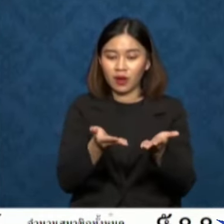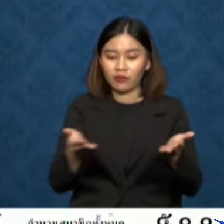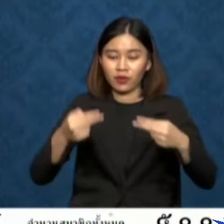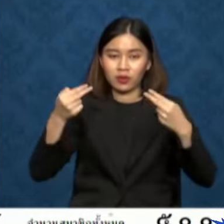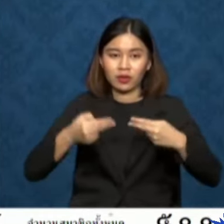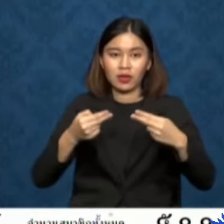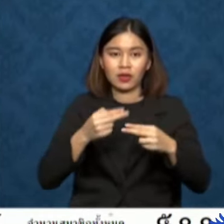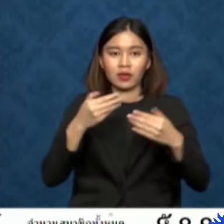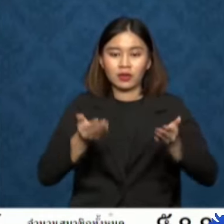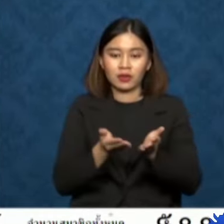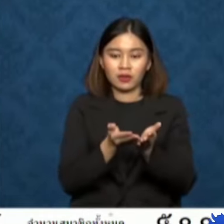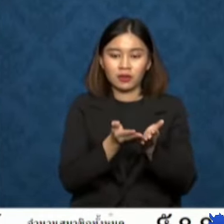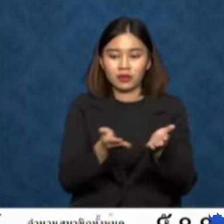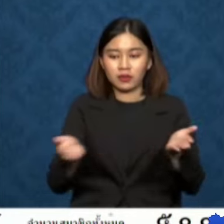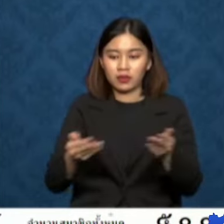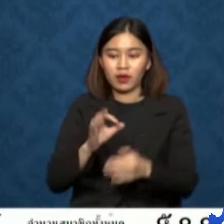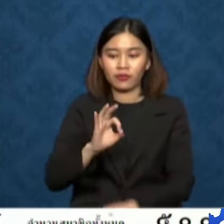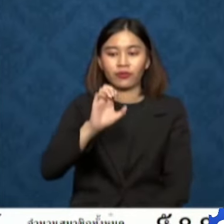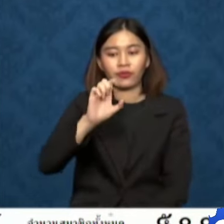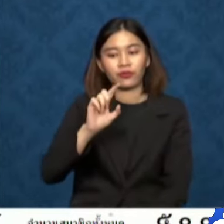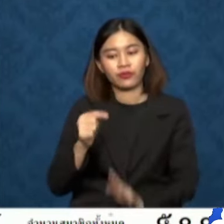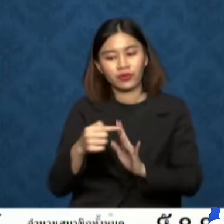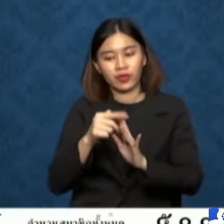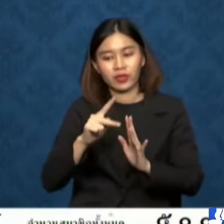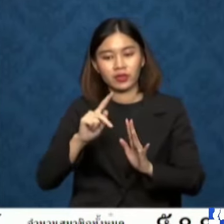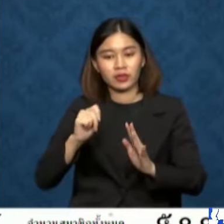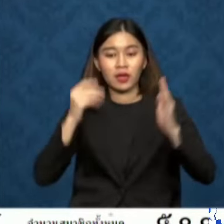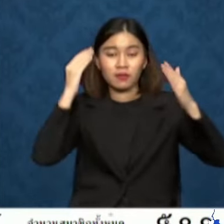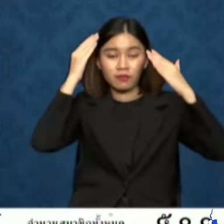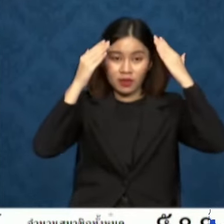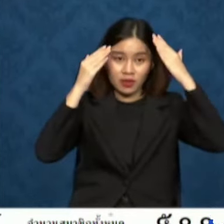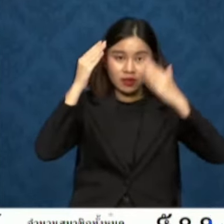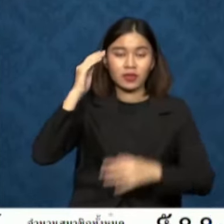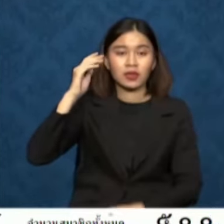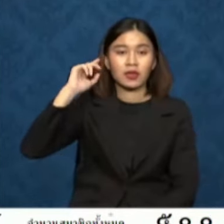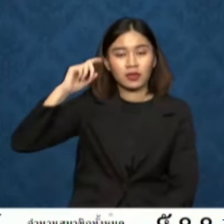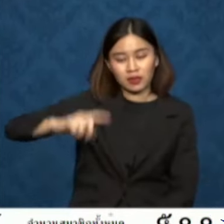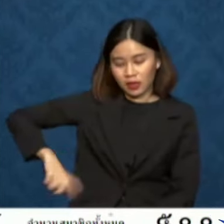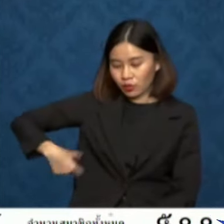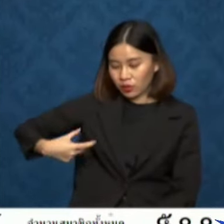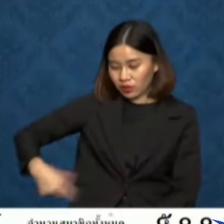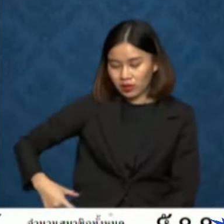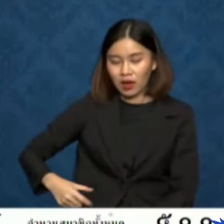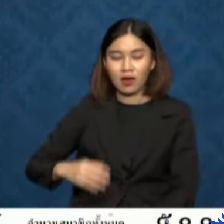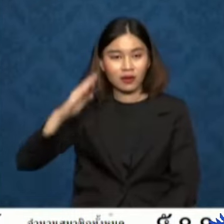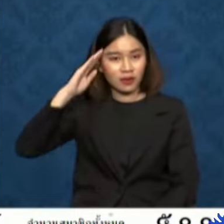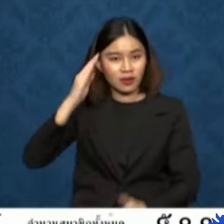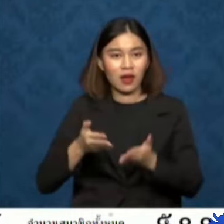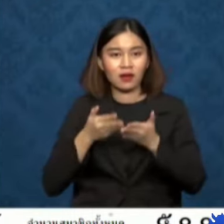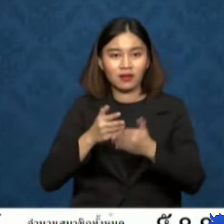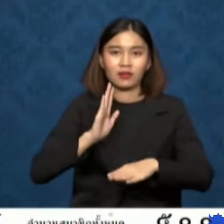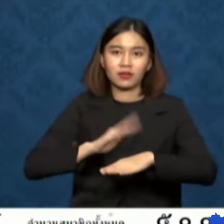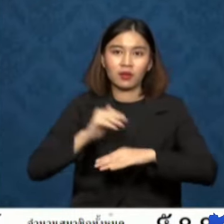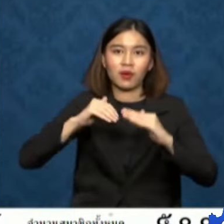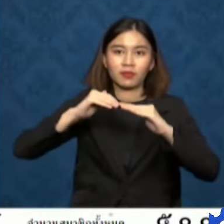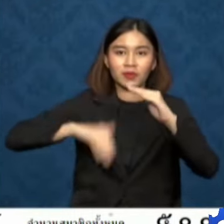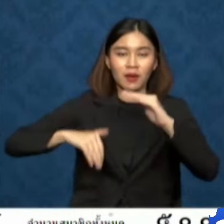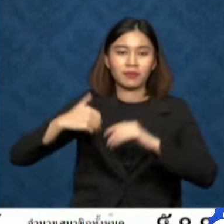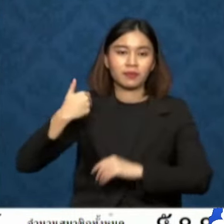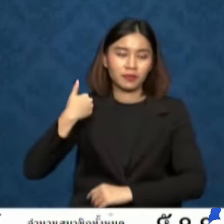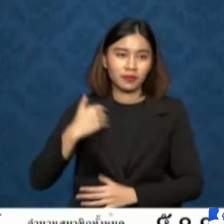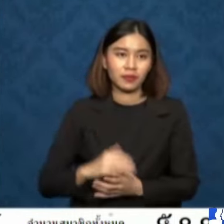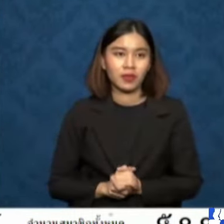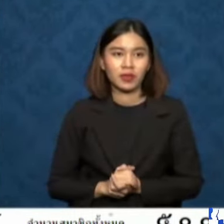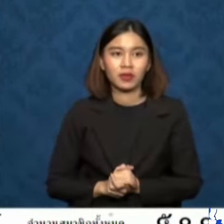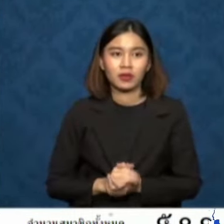เฉพาะฟรีเกตกับเพื่อนบ้านครับไม่ว่ามาเลเซียกัมพูชาถือได้ว่ากองทัพเรือเรามีศักยภาพที่ต่ำกว่าที่ควรจะเป็นอย่างมากครับ